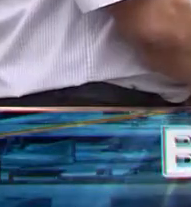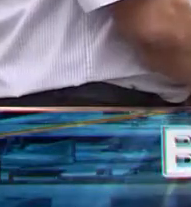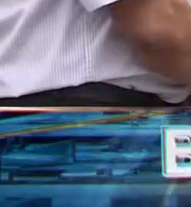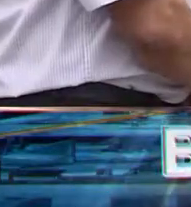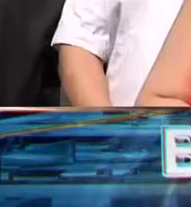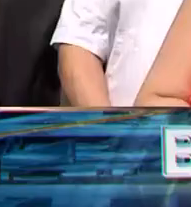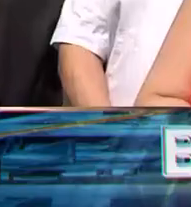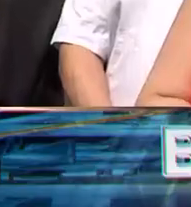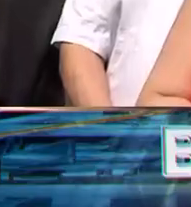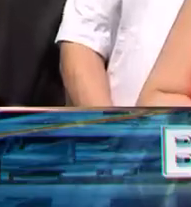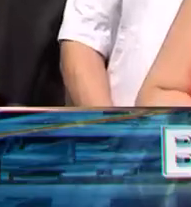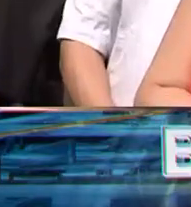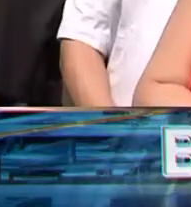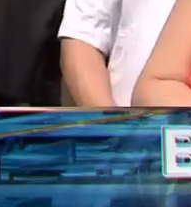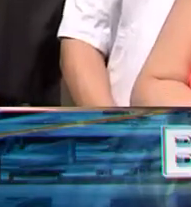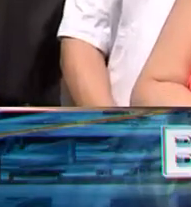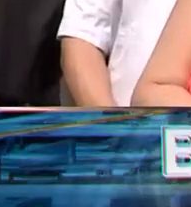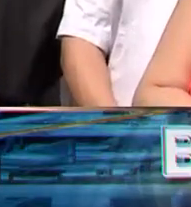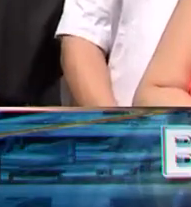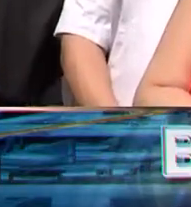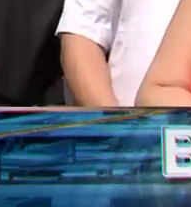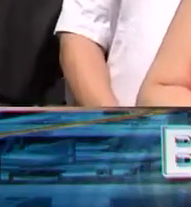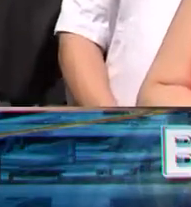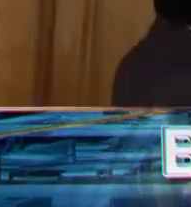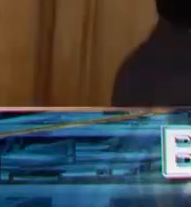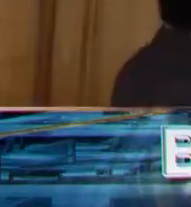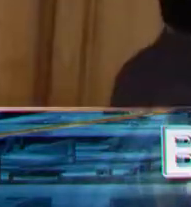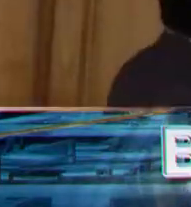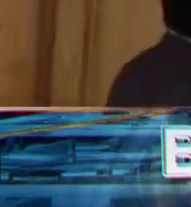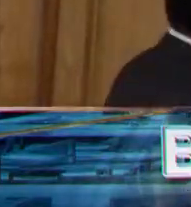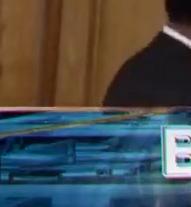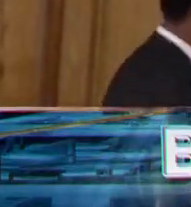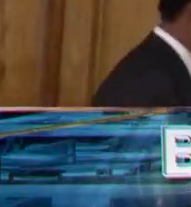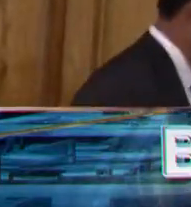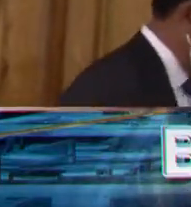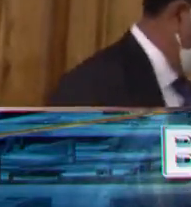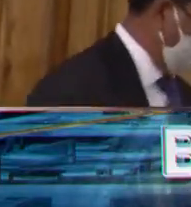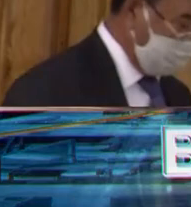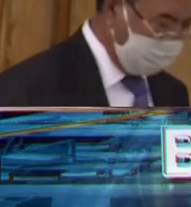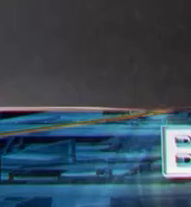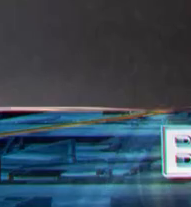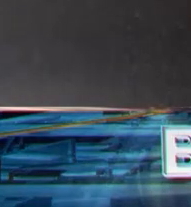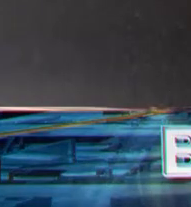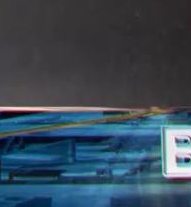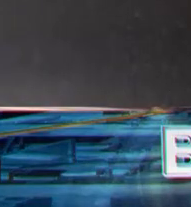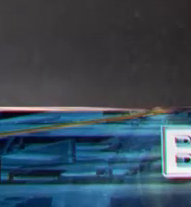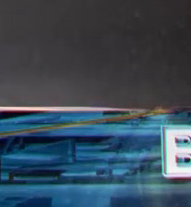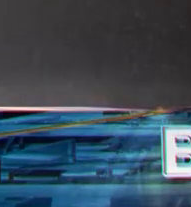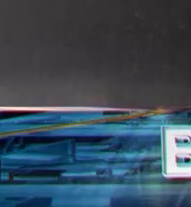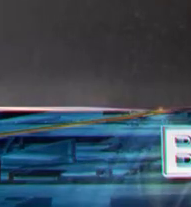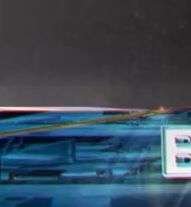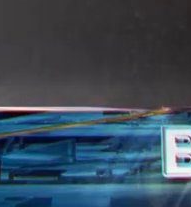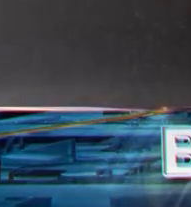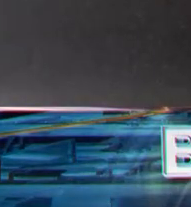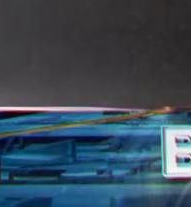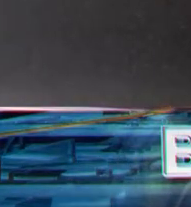Есімі ел есінде. Талдықорғанда Қазақстанның құрметті жолшысы, Алматы облысының құрметті азаматы Сейдахмет Шүрегеевке ескерткіш